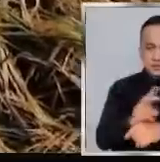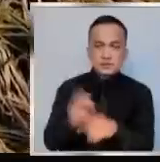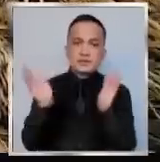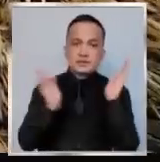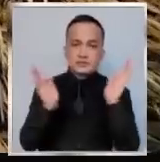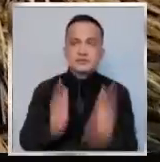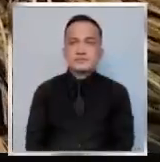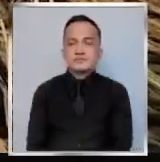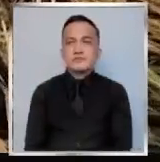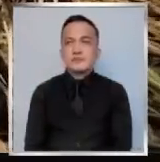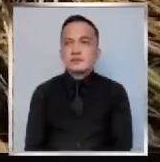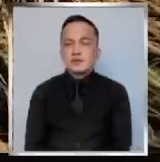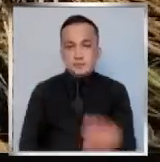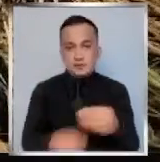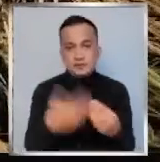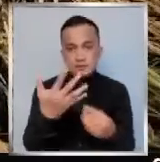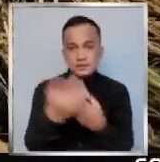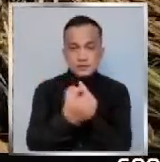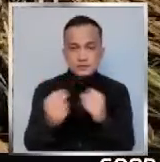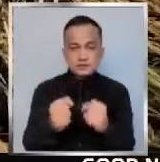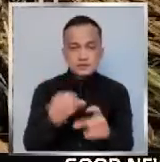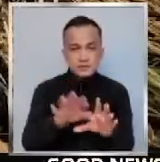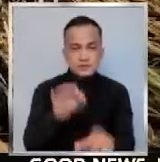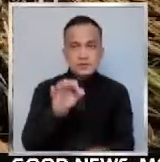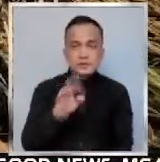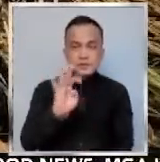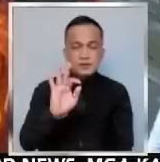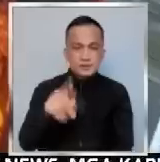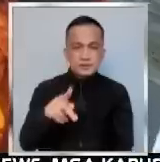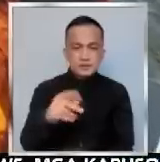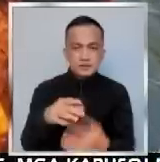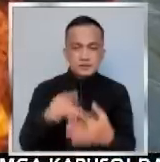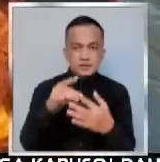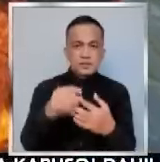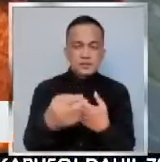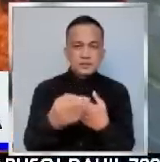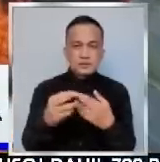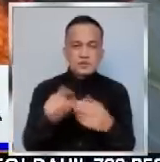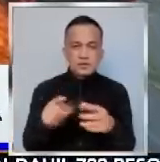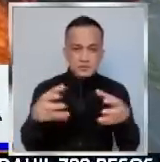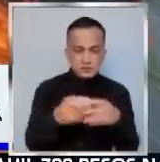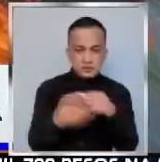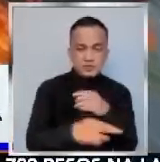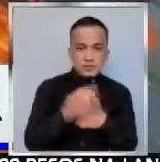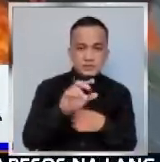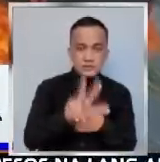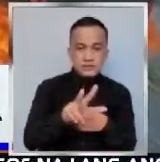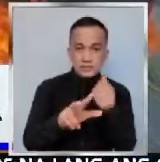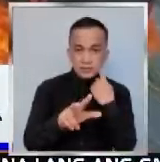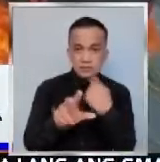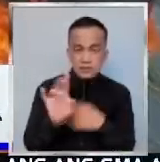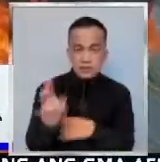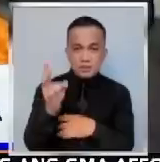sa 5 rescuer, natagpuan na ng BFP Special Rescue Force Region 3 pasado alas 7 ng umaga kanina ang nawawalang residente